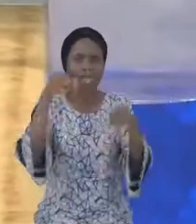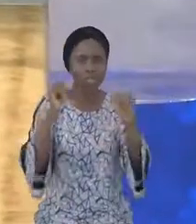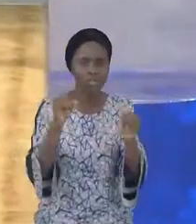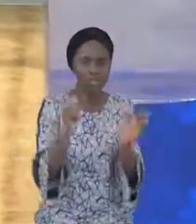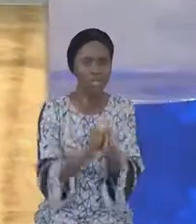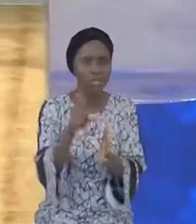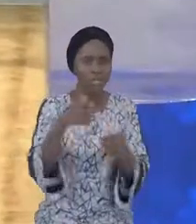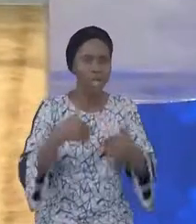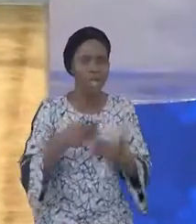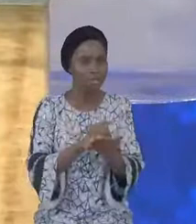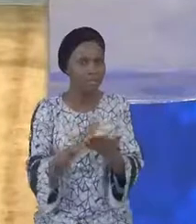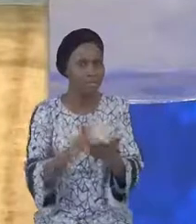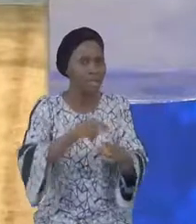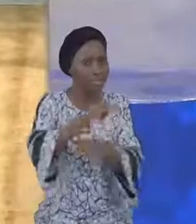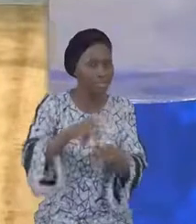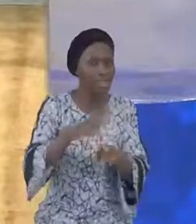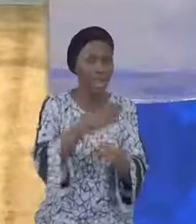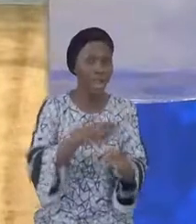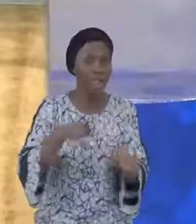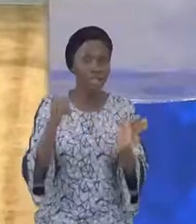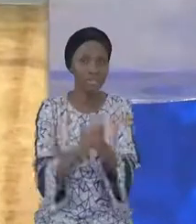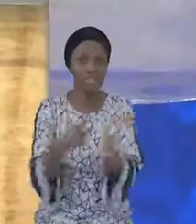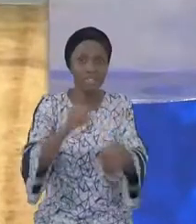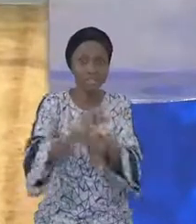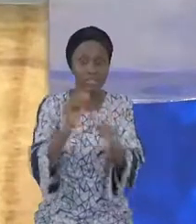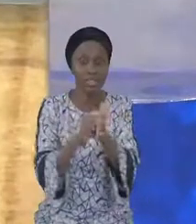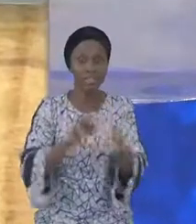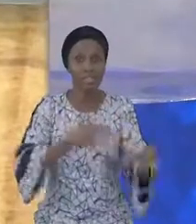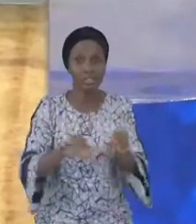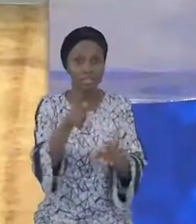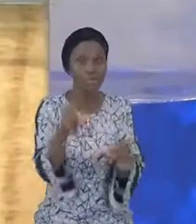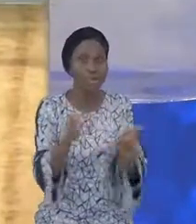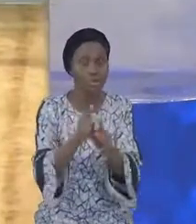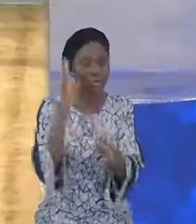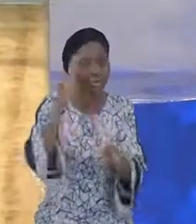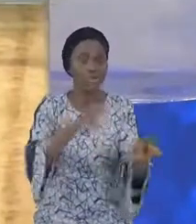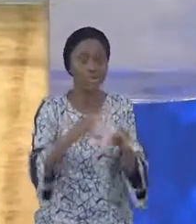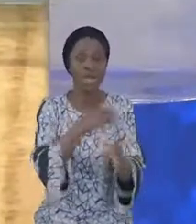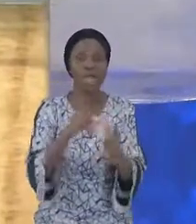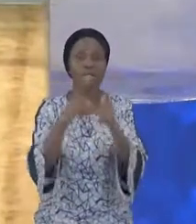Vous avez la nature divine et ce que les autres que j'ai fait, vous en ferez de plus grande